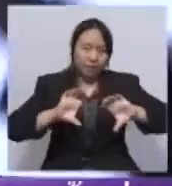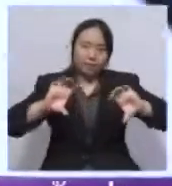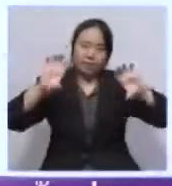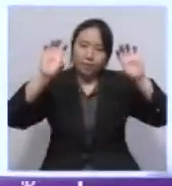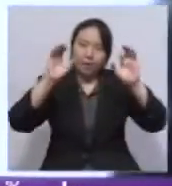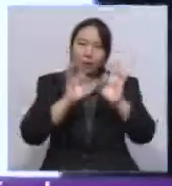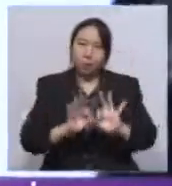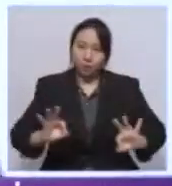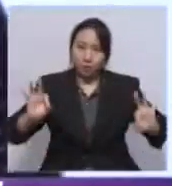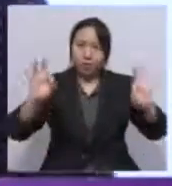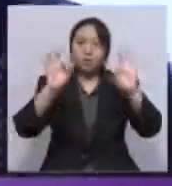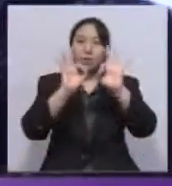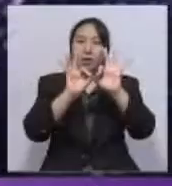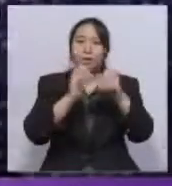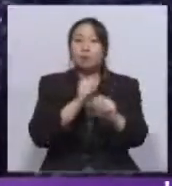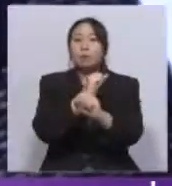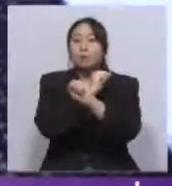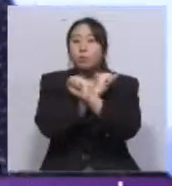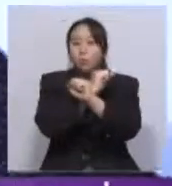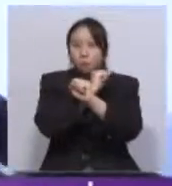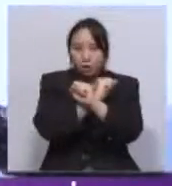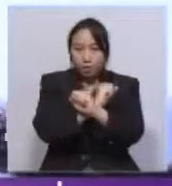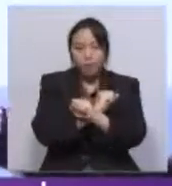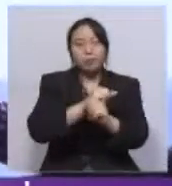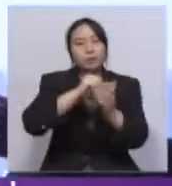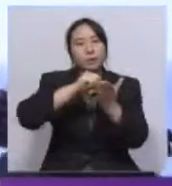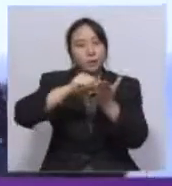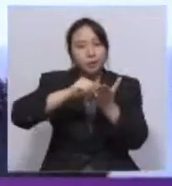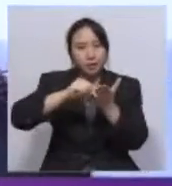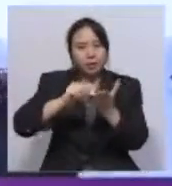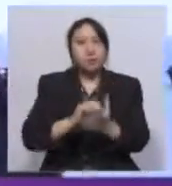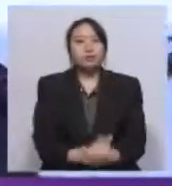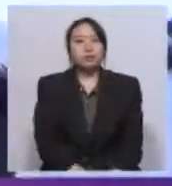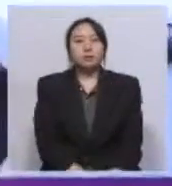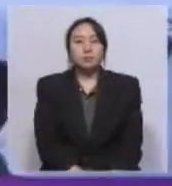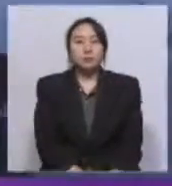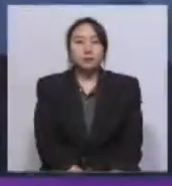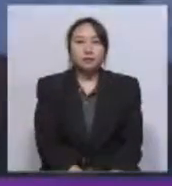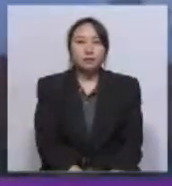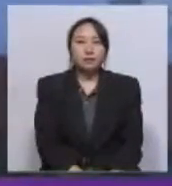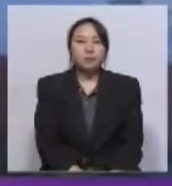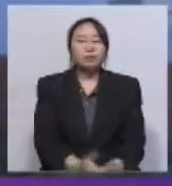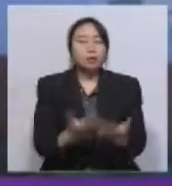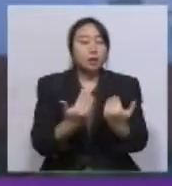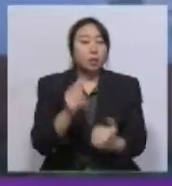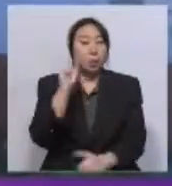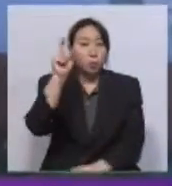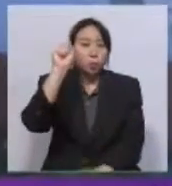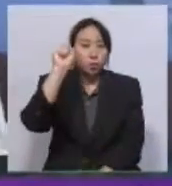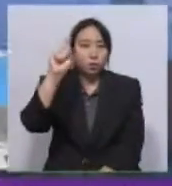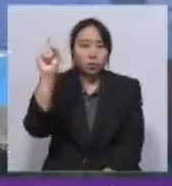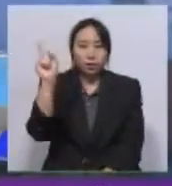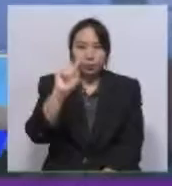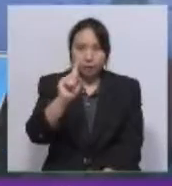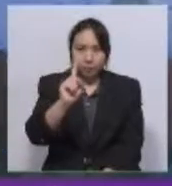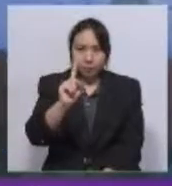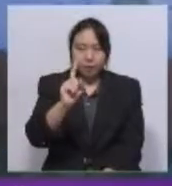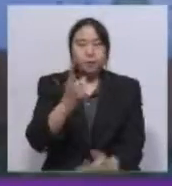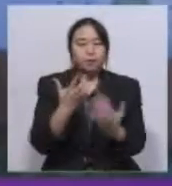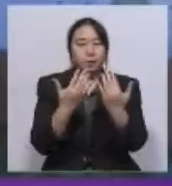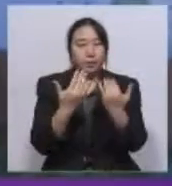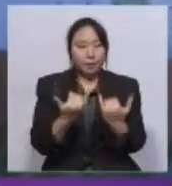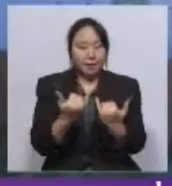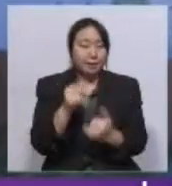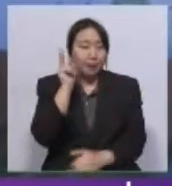สำคัญในการป้องกันและการแก้ไข มาตรการเร่งด่วนตอนนี้เนี่ยคือจากข่า